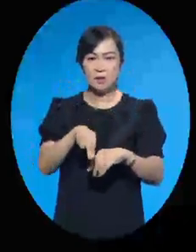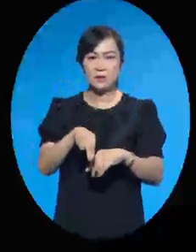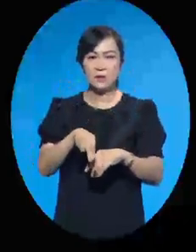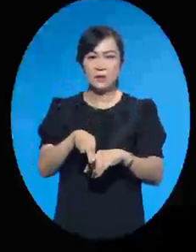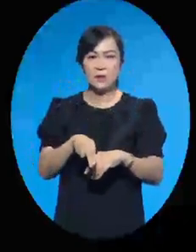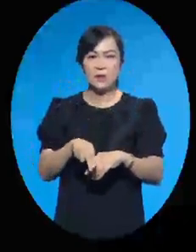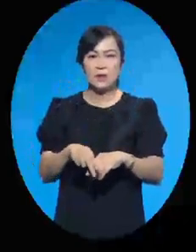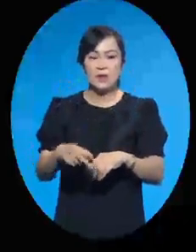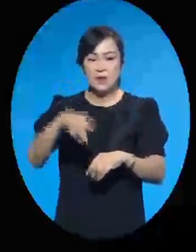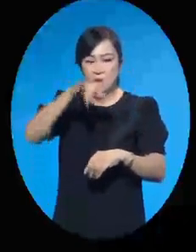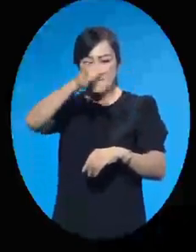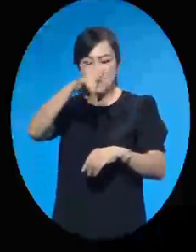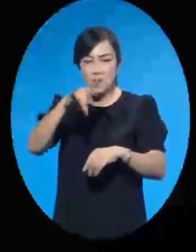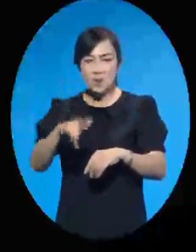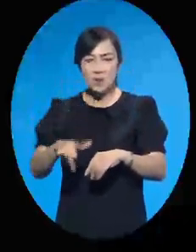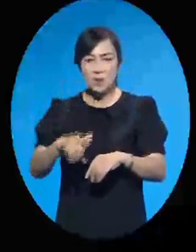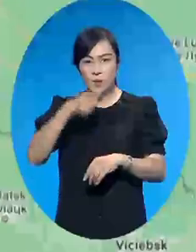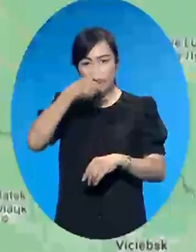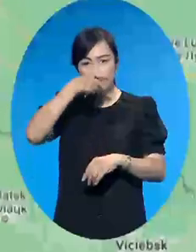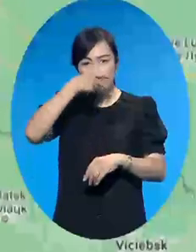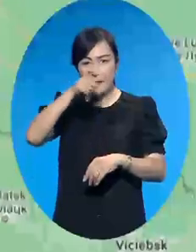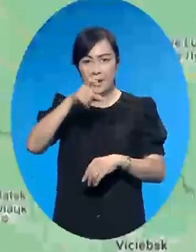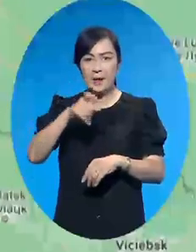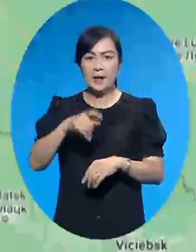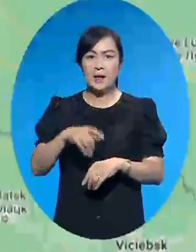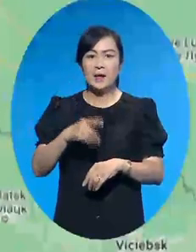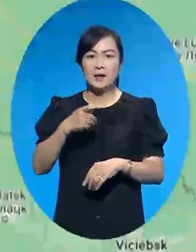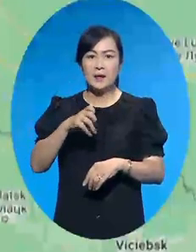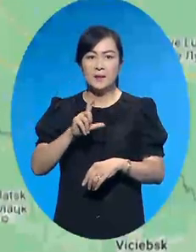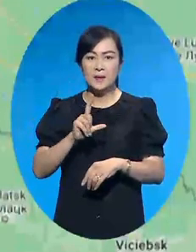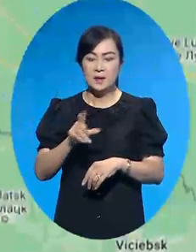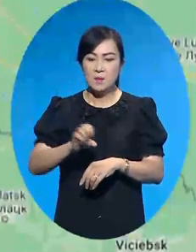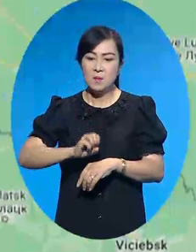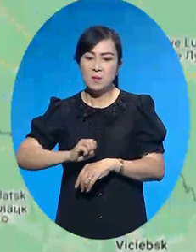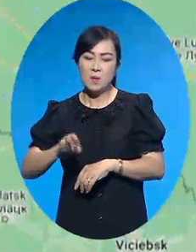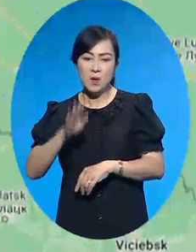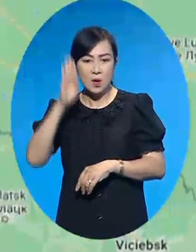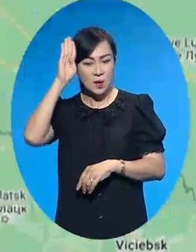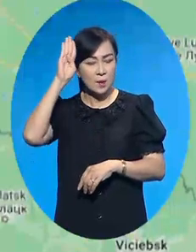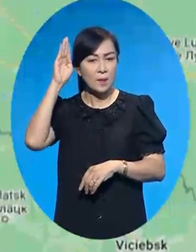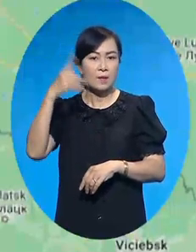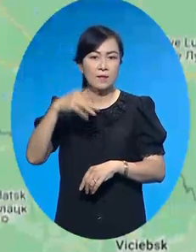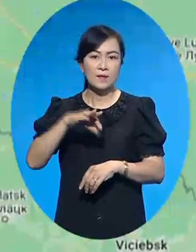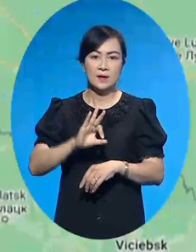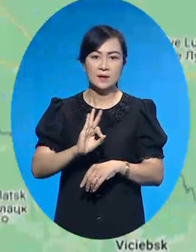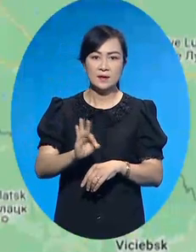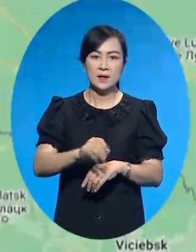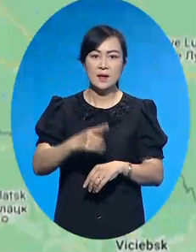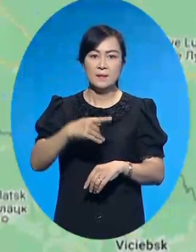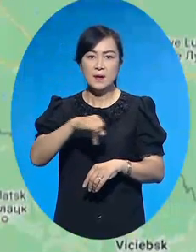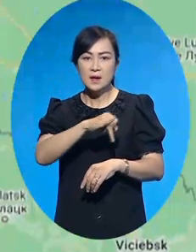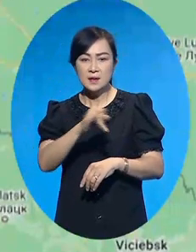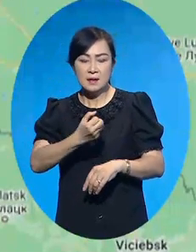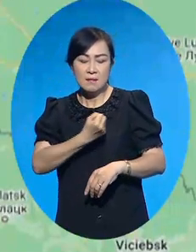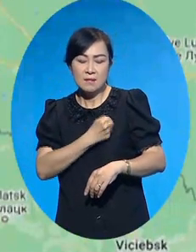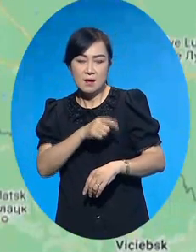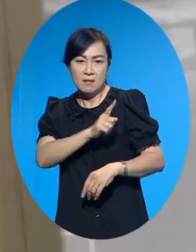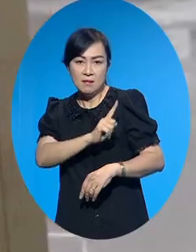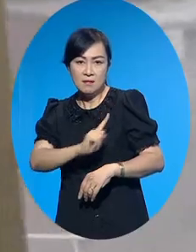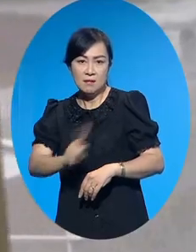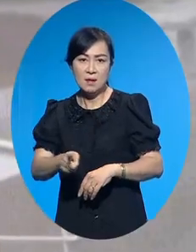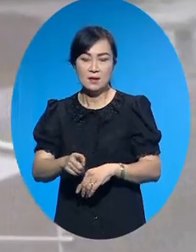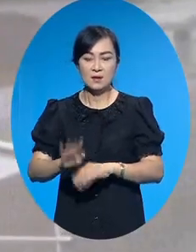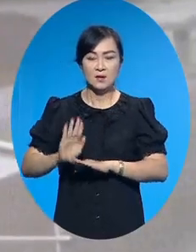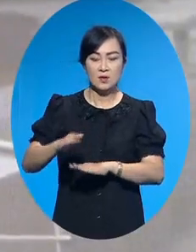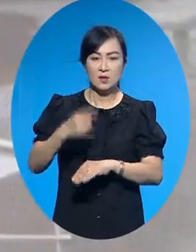Prigozhin bị rơi ở vùng Tver của Nga. Cùng ngày, Điện Kremlin cũng bác bỏ các cáo buộc của phương Tây rằng Prigozhin đã bị ám sát theo lệnh và